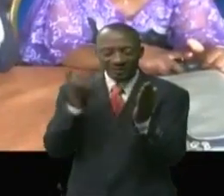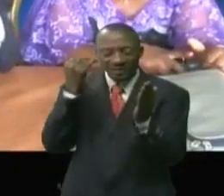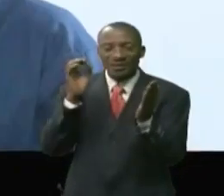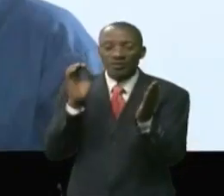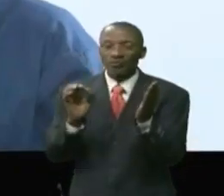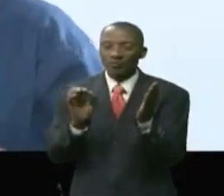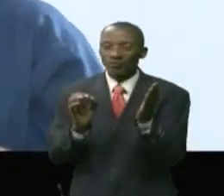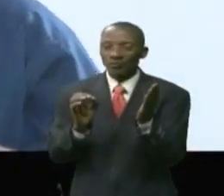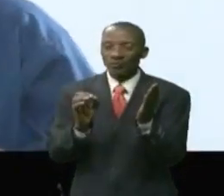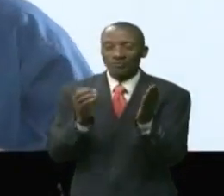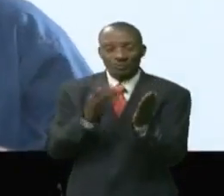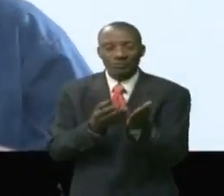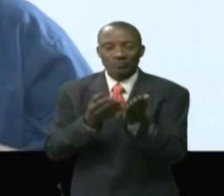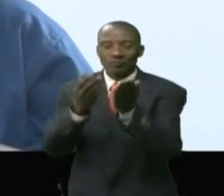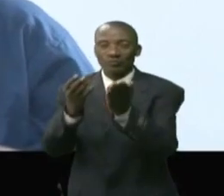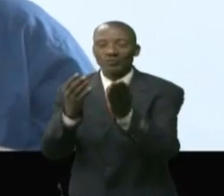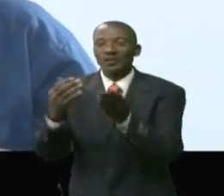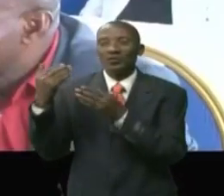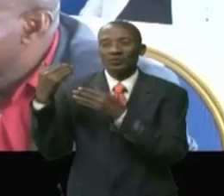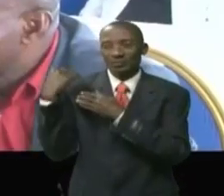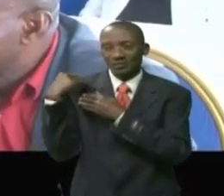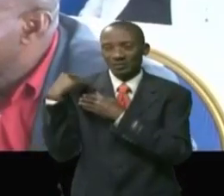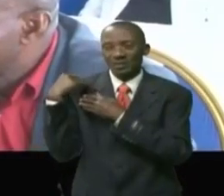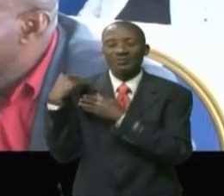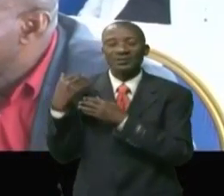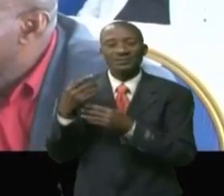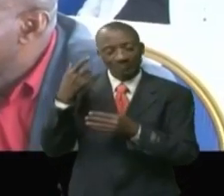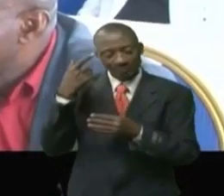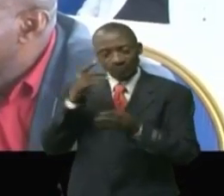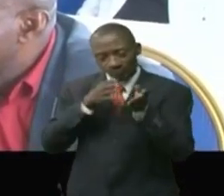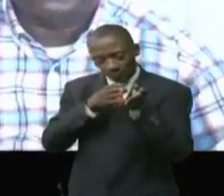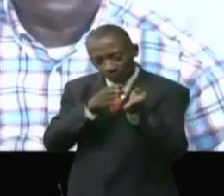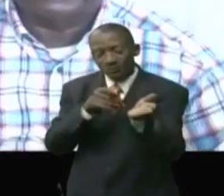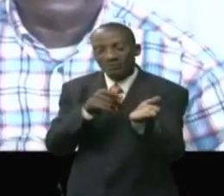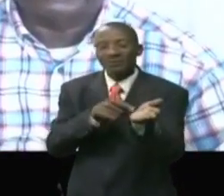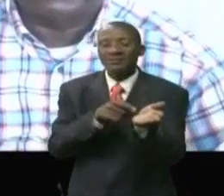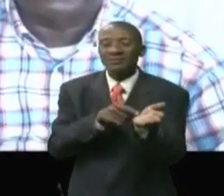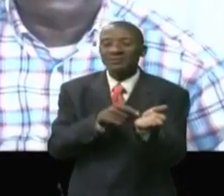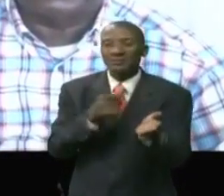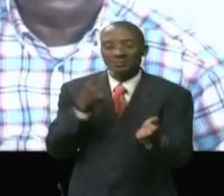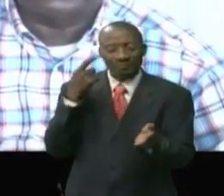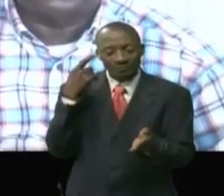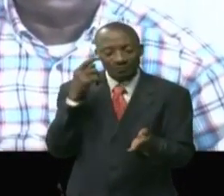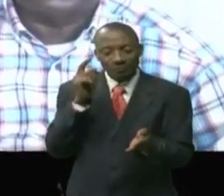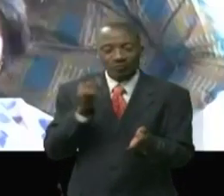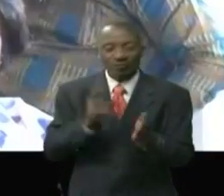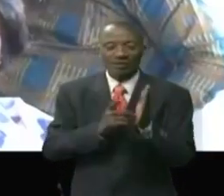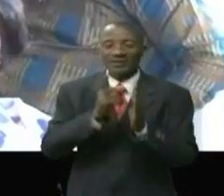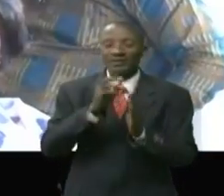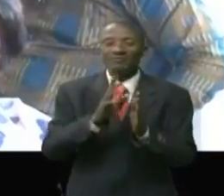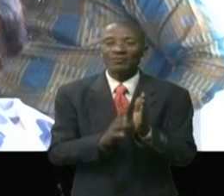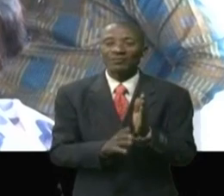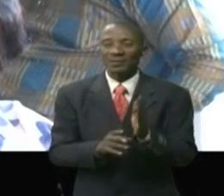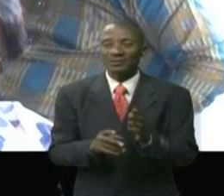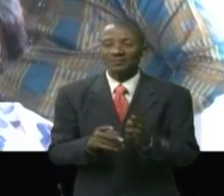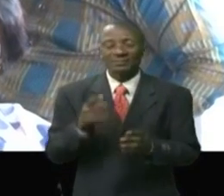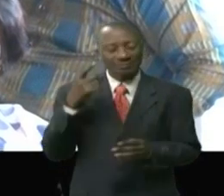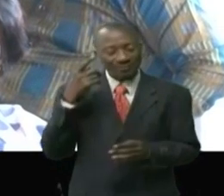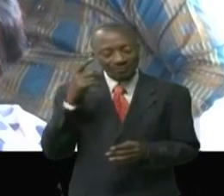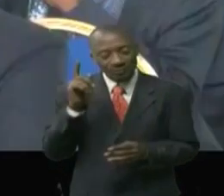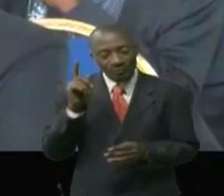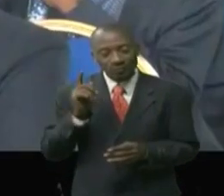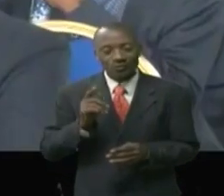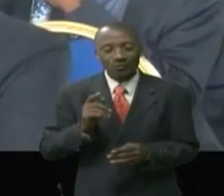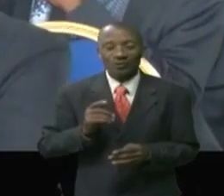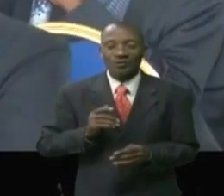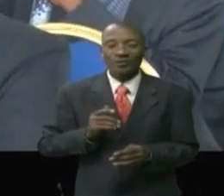pilotage et d'orientation de la réforme des finances publiques Corf bref un véritable ciblage des vrais problèmes